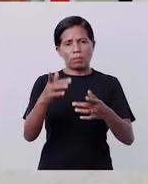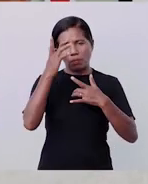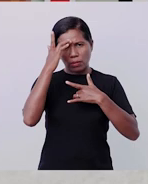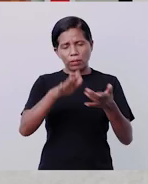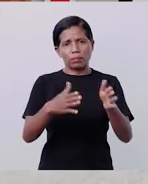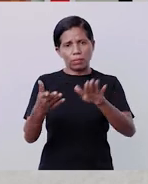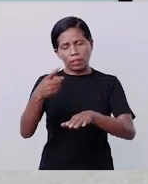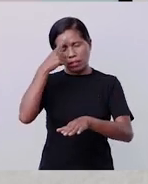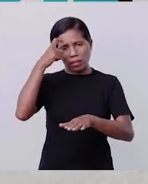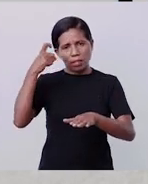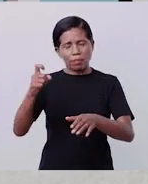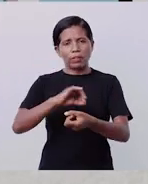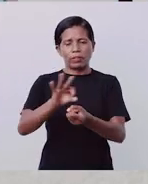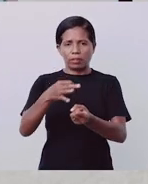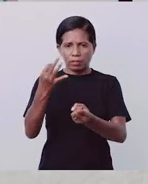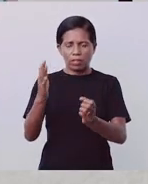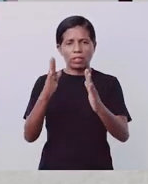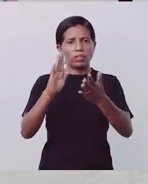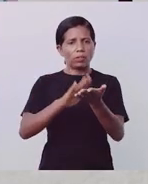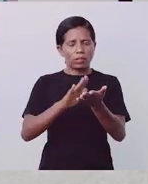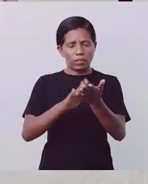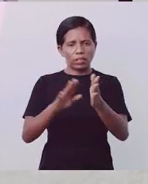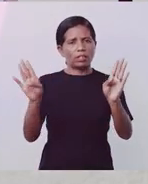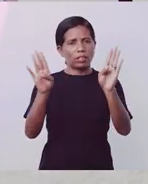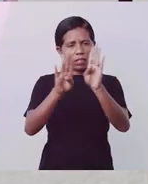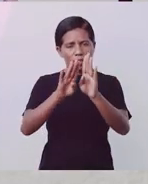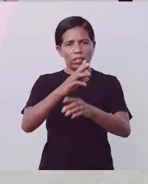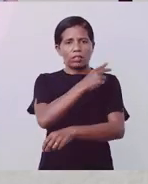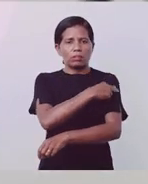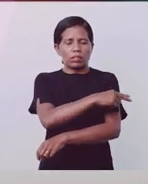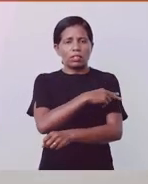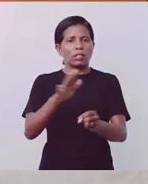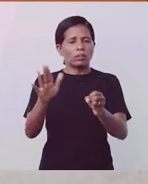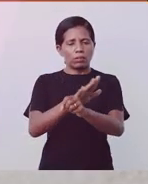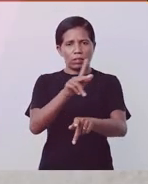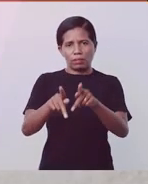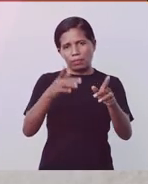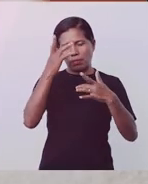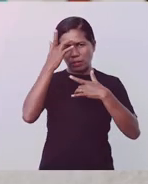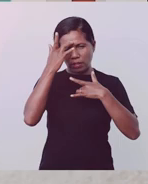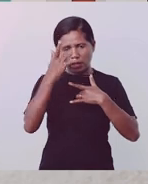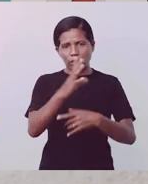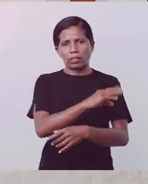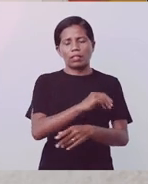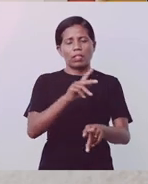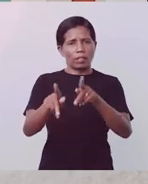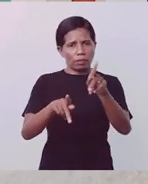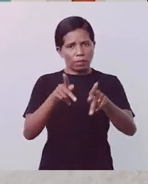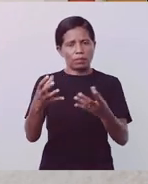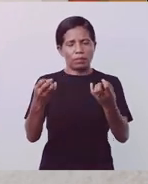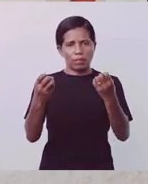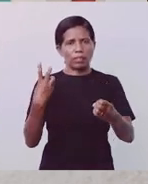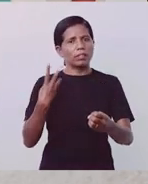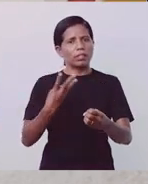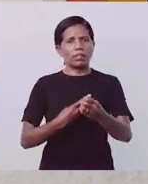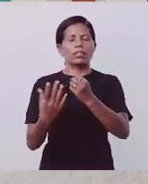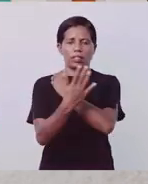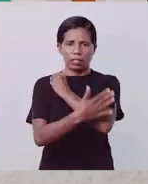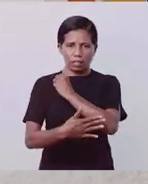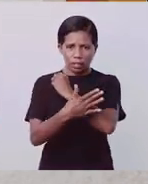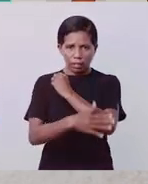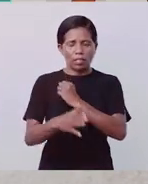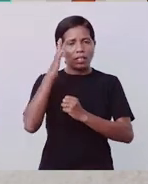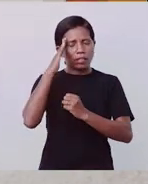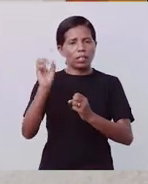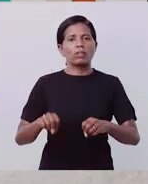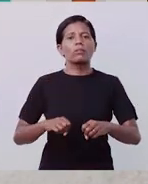μα βίρους ναι. Εσκόλα σειρά τάκα, με οσπιτάλ να κούνω ο πασέντη. Φιλίς μέντε. Ερώ η σειρά μπάρακ και ήταν ένα σάουν, εμπέ